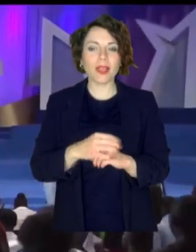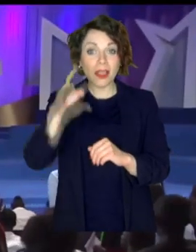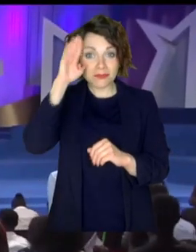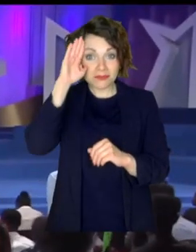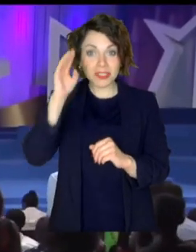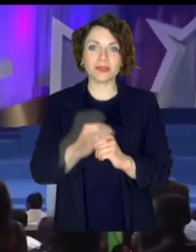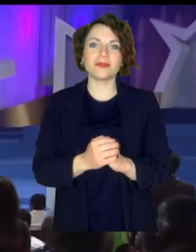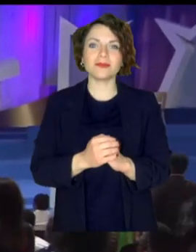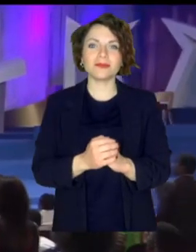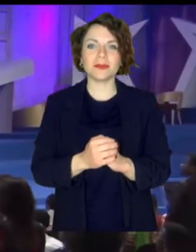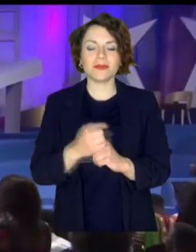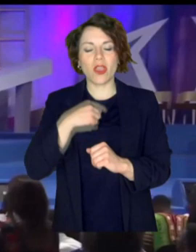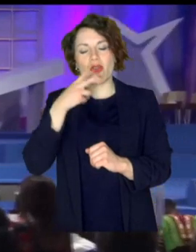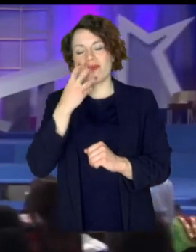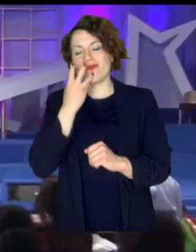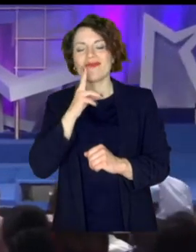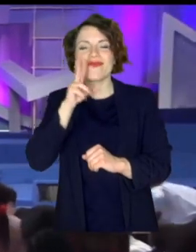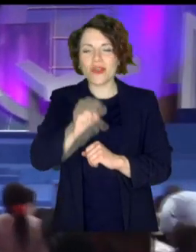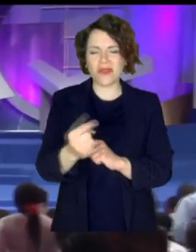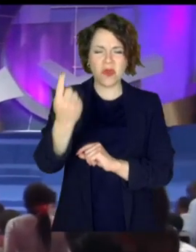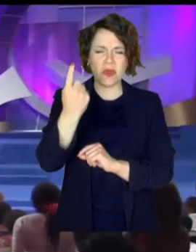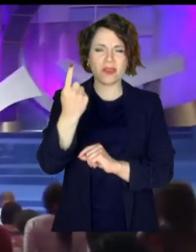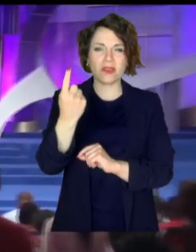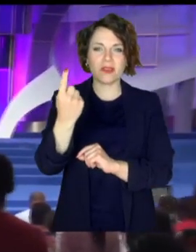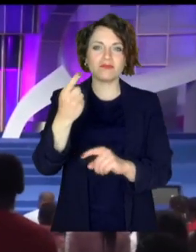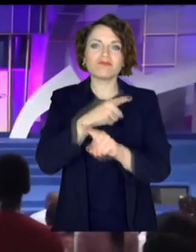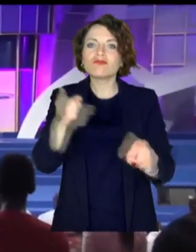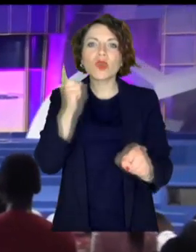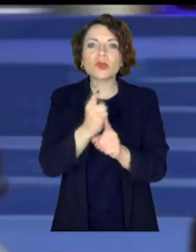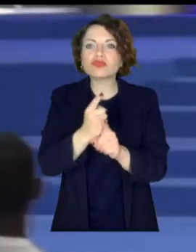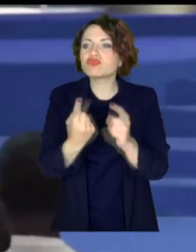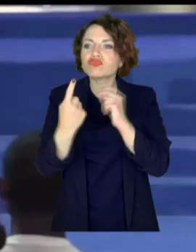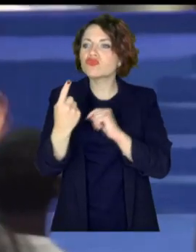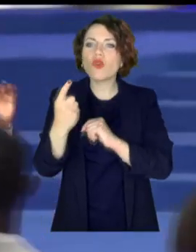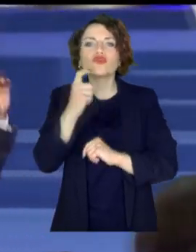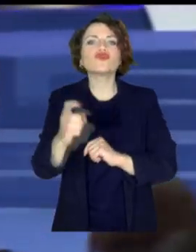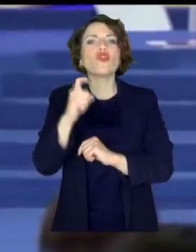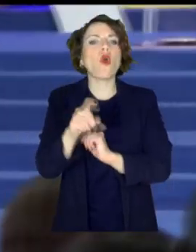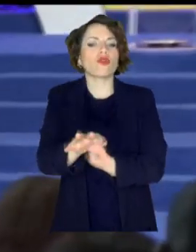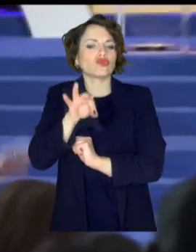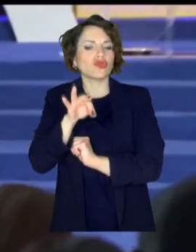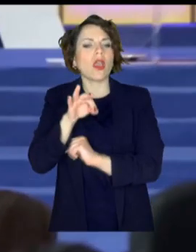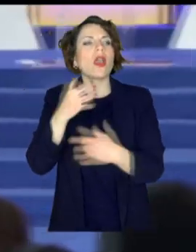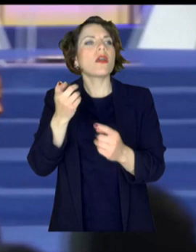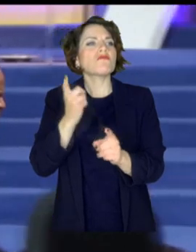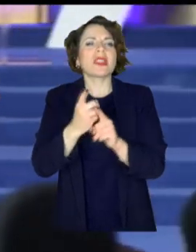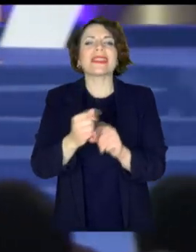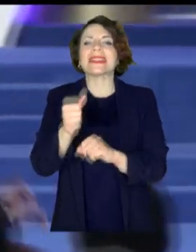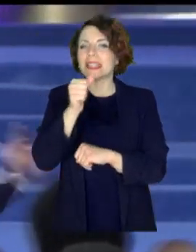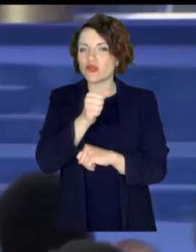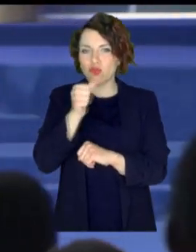Sentite, voglio dirvi una cosa. Scegliete un giorno in cui fare un tipo di digiuno